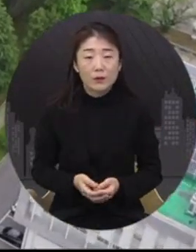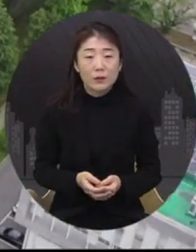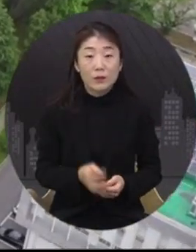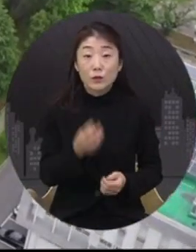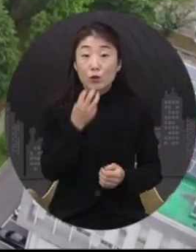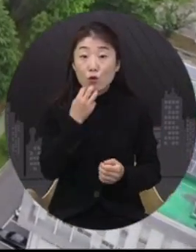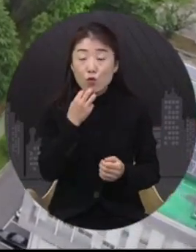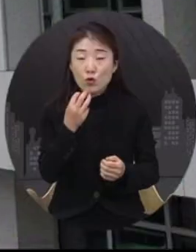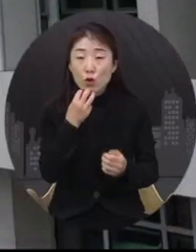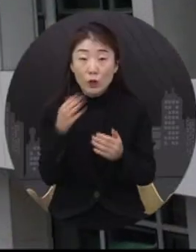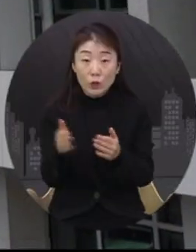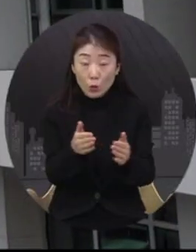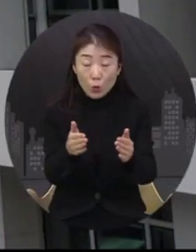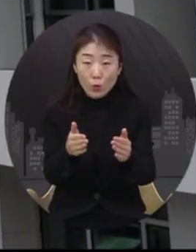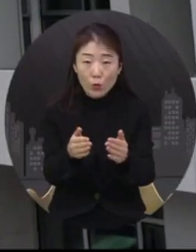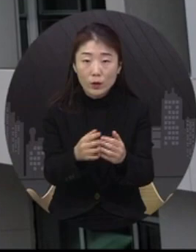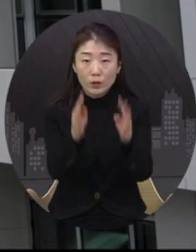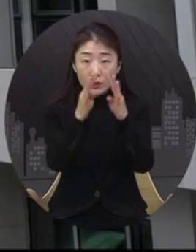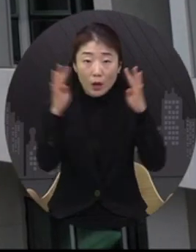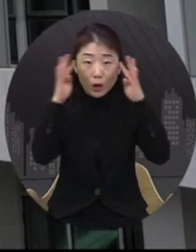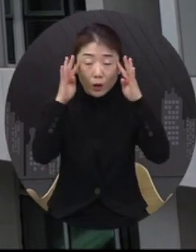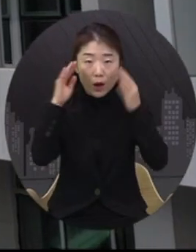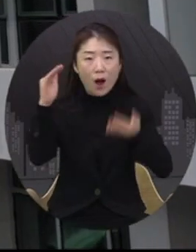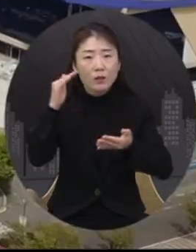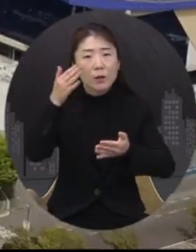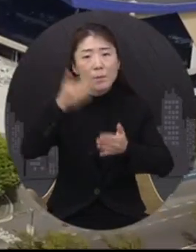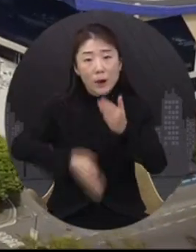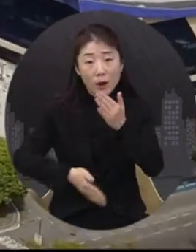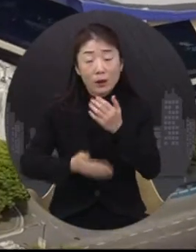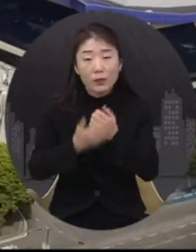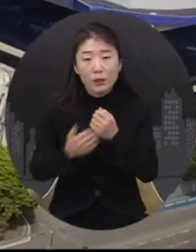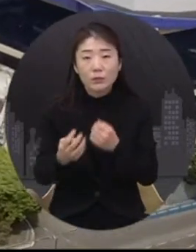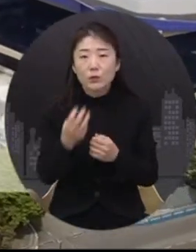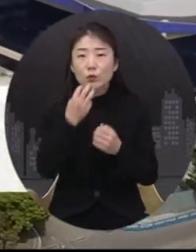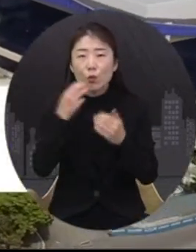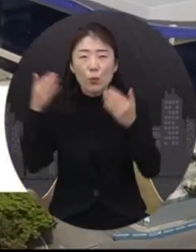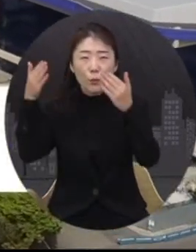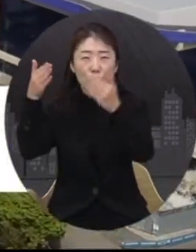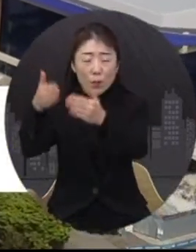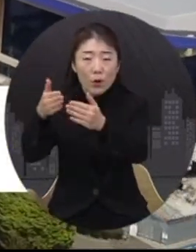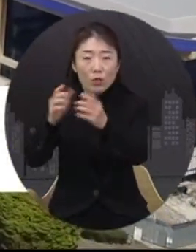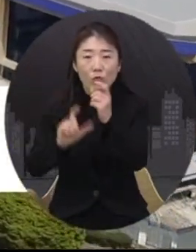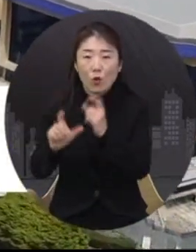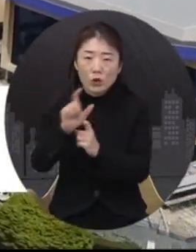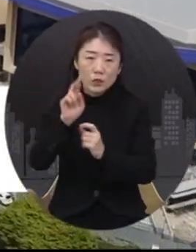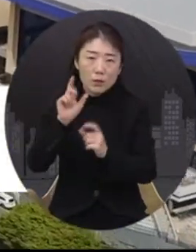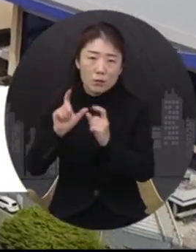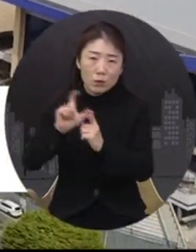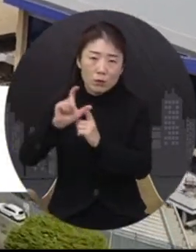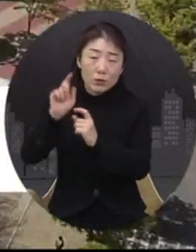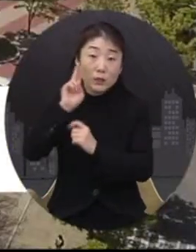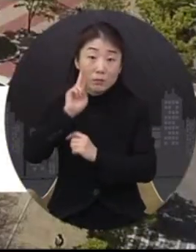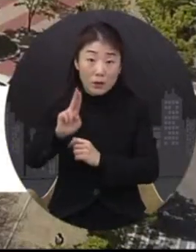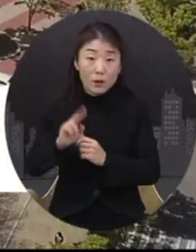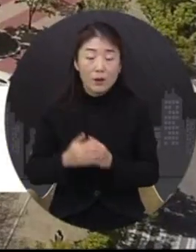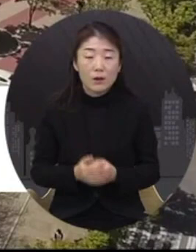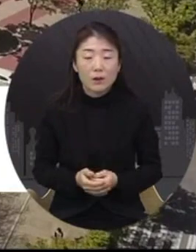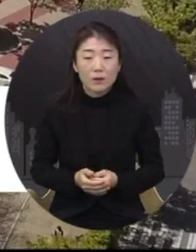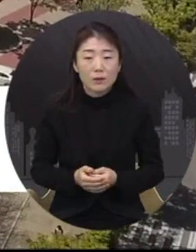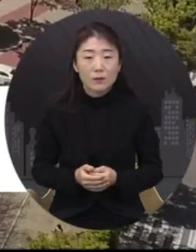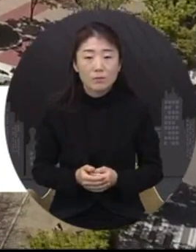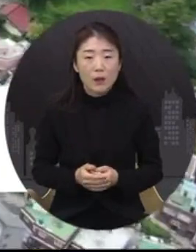경기지역 대학들도 미달 사태가 발생하면서 수도권 쏠림 현상이 더욱 가속화될 것으로 예상돼 실제